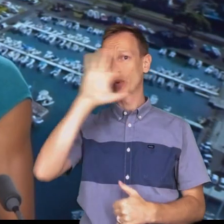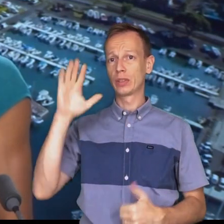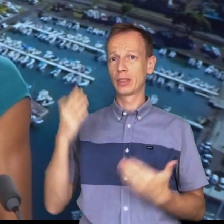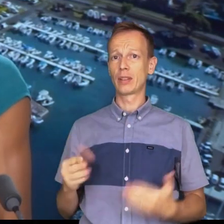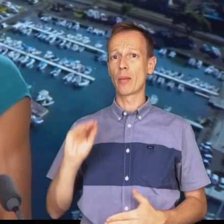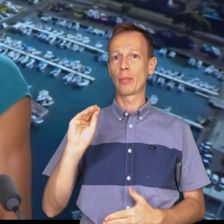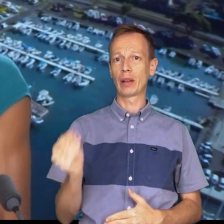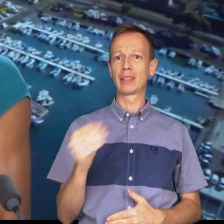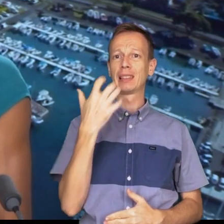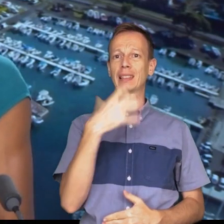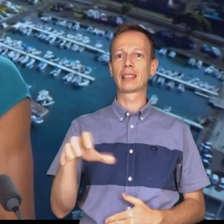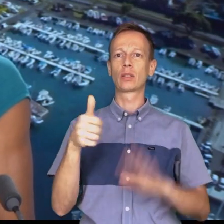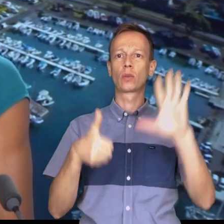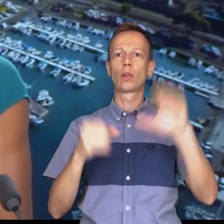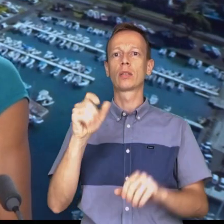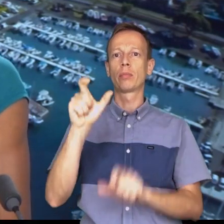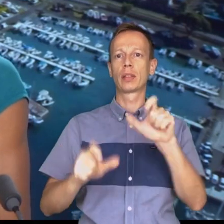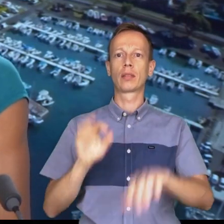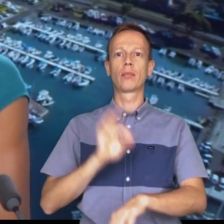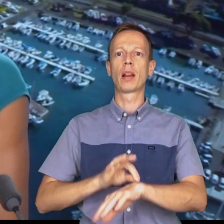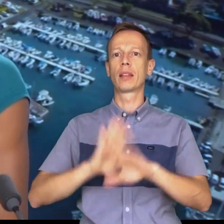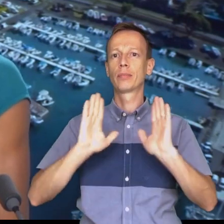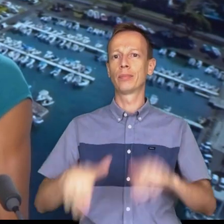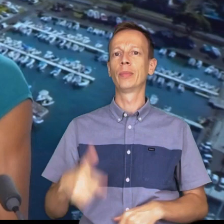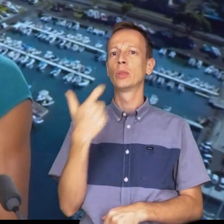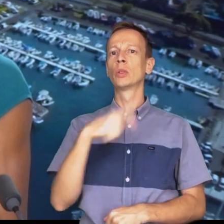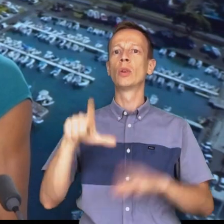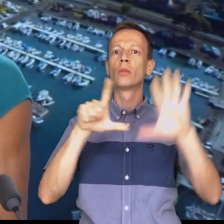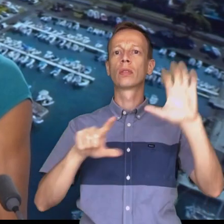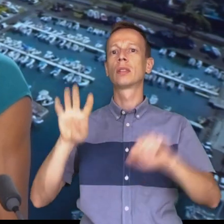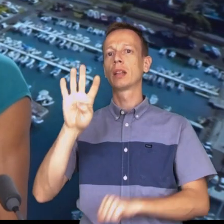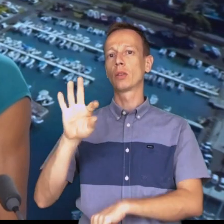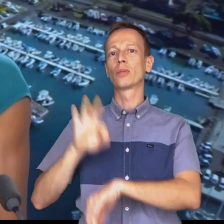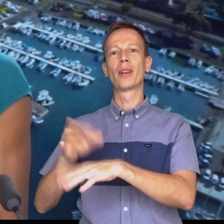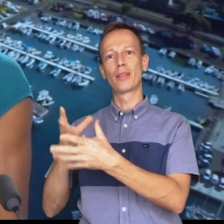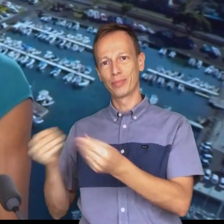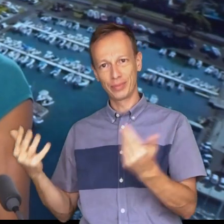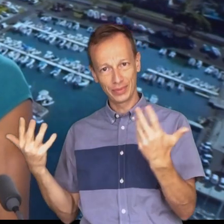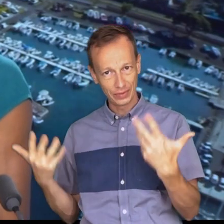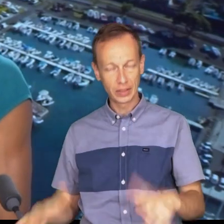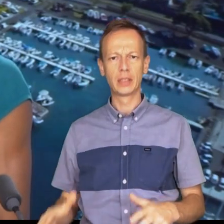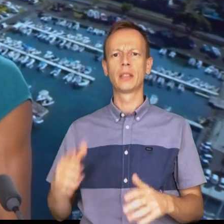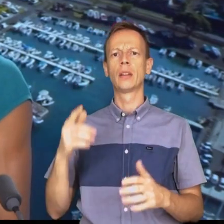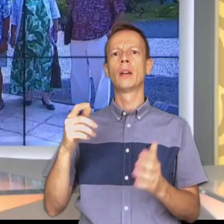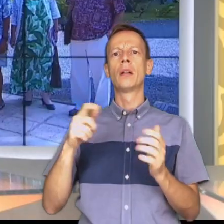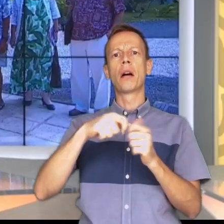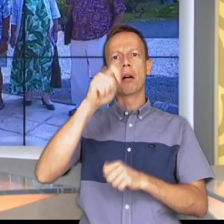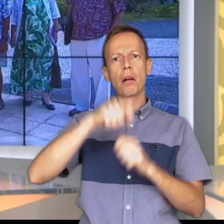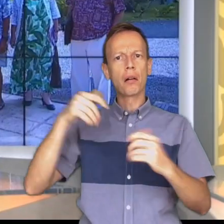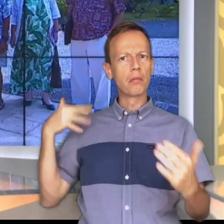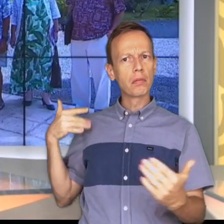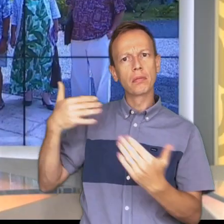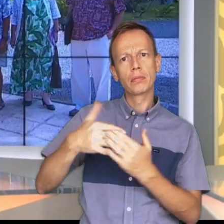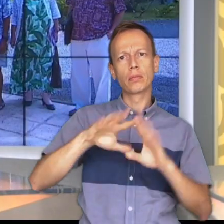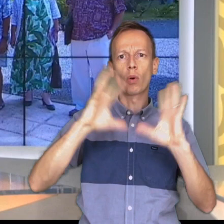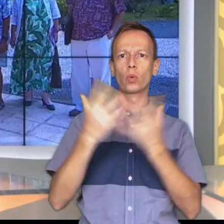enregistre ce mercredi 560 cas de contamination, 274 sont guéris, un recensement qui a été réalisé sur plus